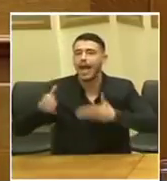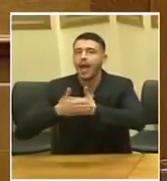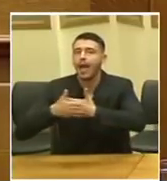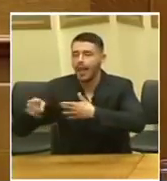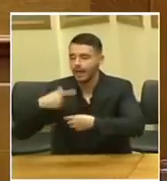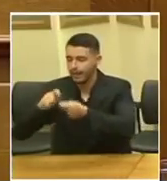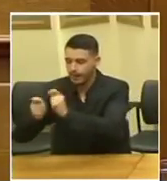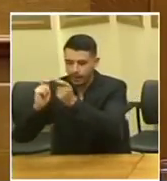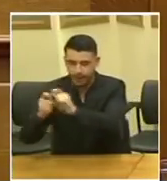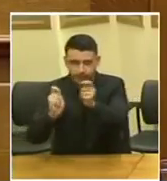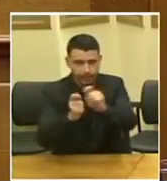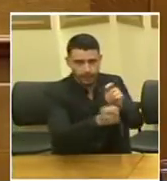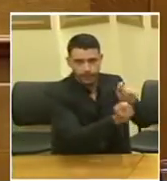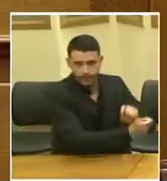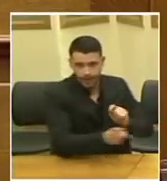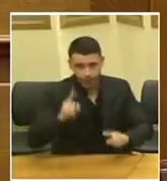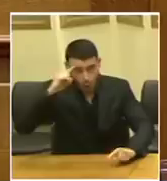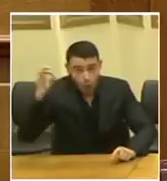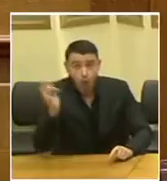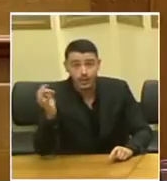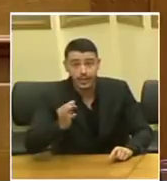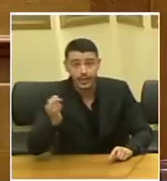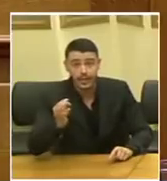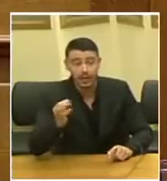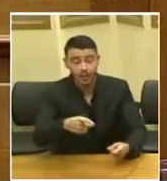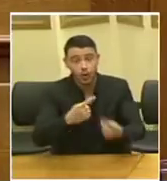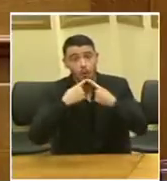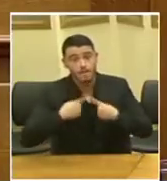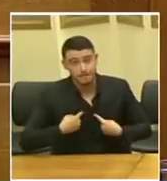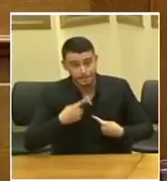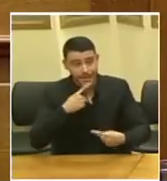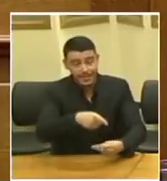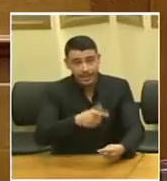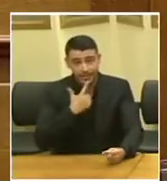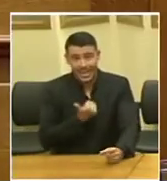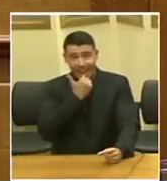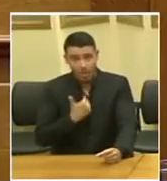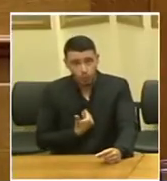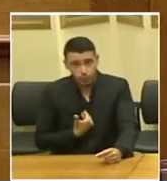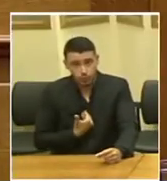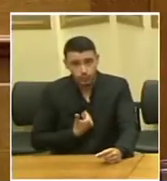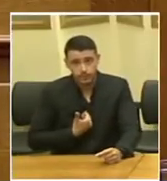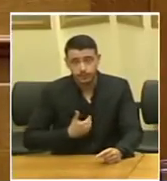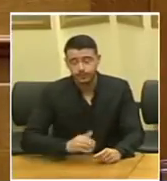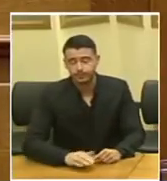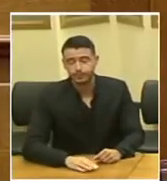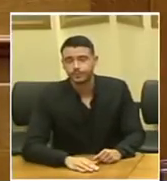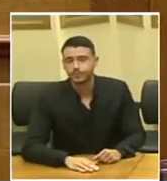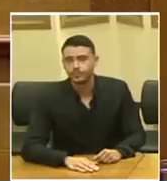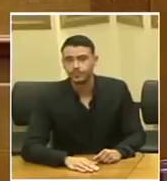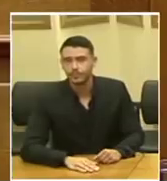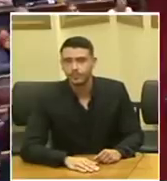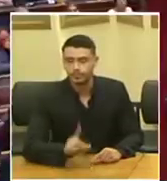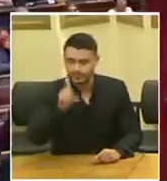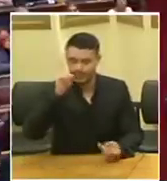Είστε εσείς το κόμμα της επιχειρηματικότητας, της αποτελεσματικότητας? Και ας έρθουμε να μείνουμε και ένα